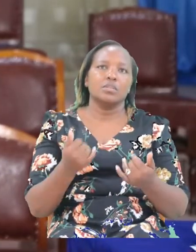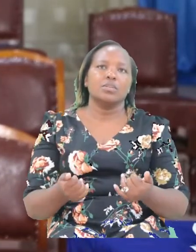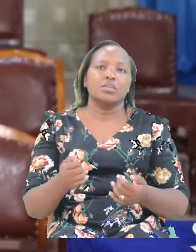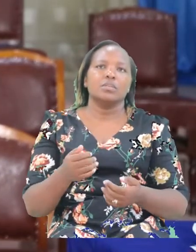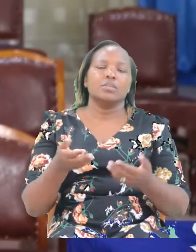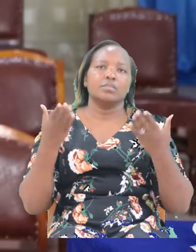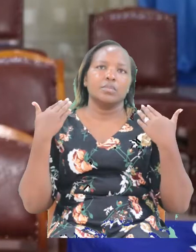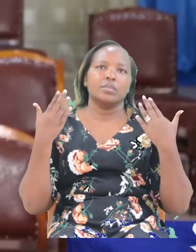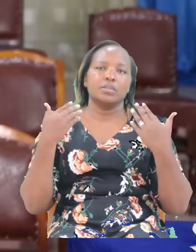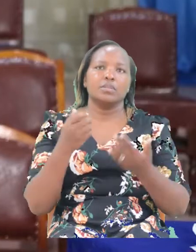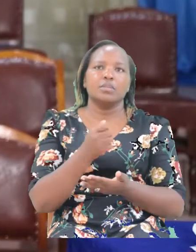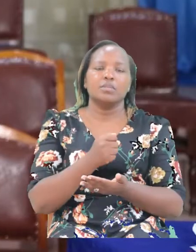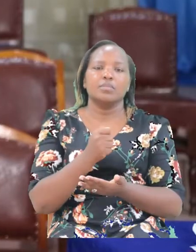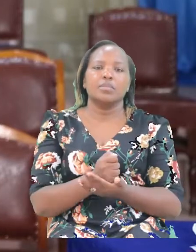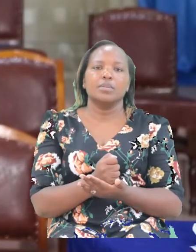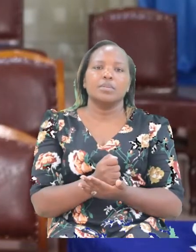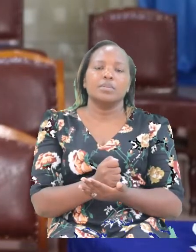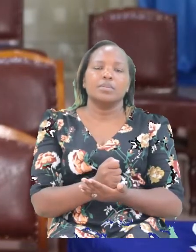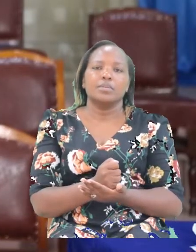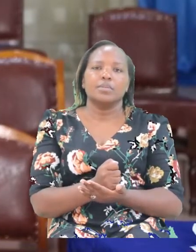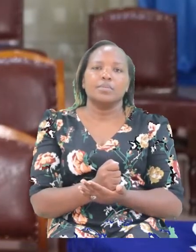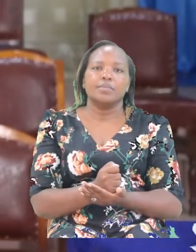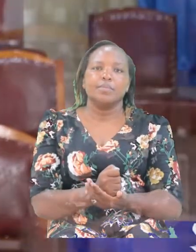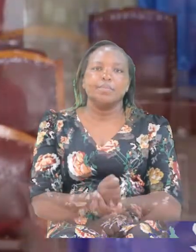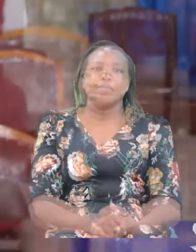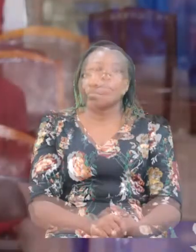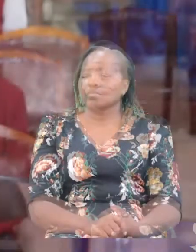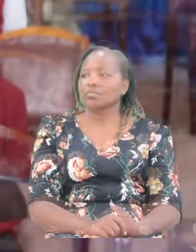hata milele. Amina.